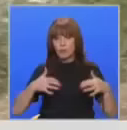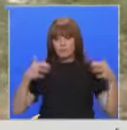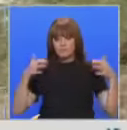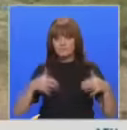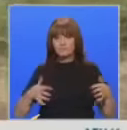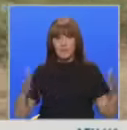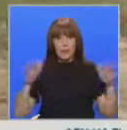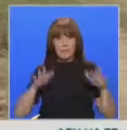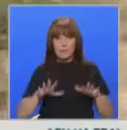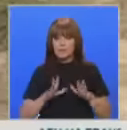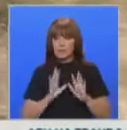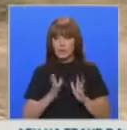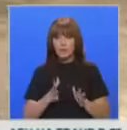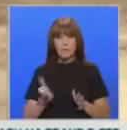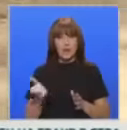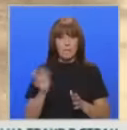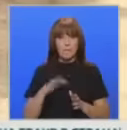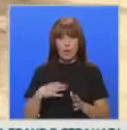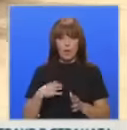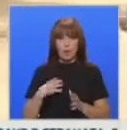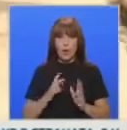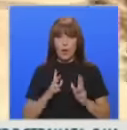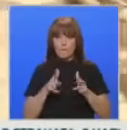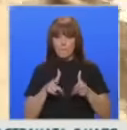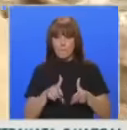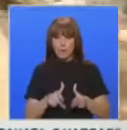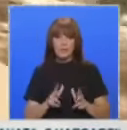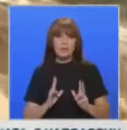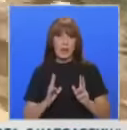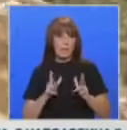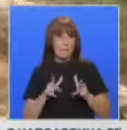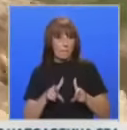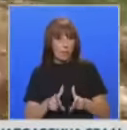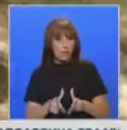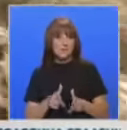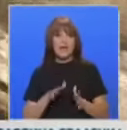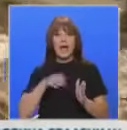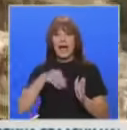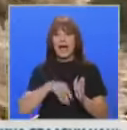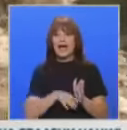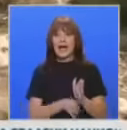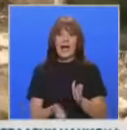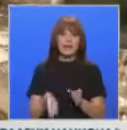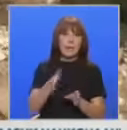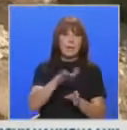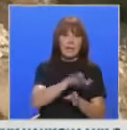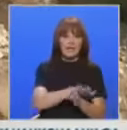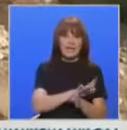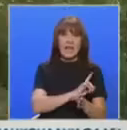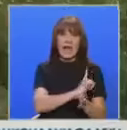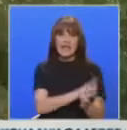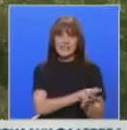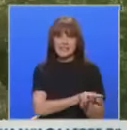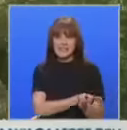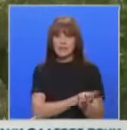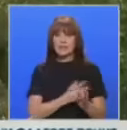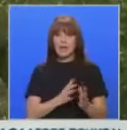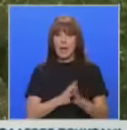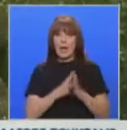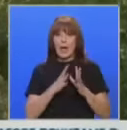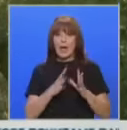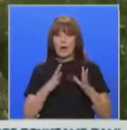бедствие може да стане и по-зле. Така, мост след мост се затлачват, реката прелива, а силата на водата става все по-голяма и по-голяма, докато